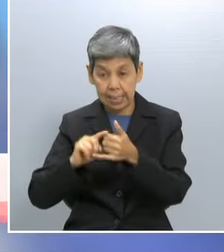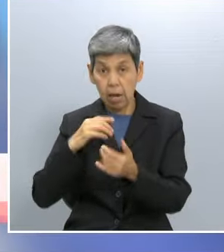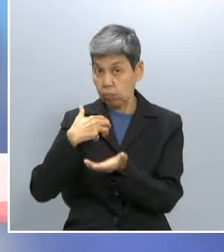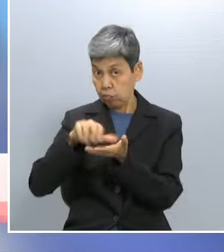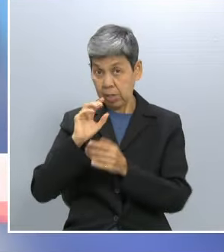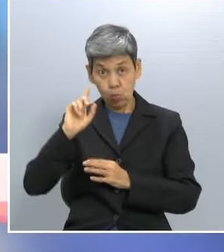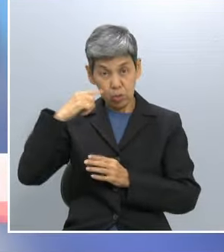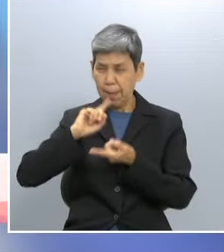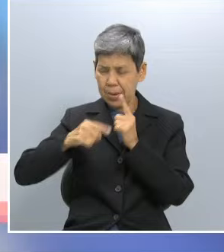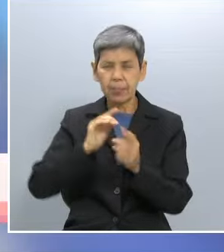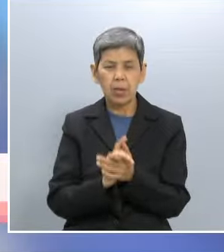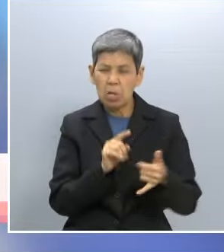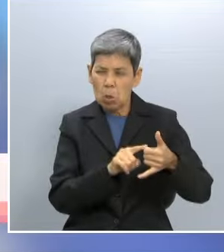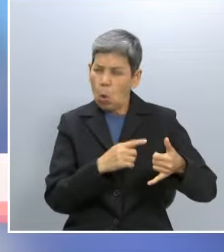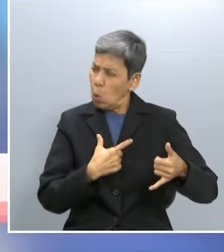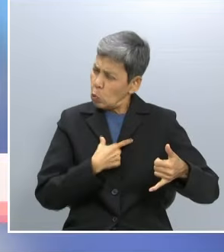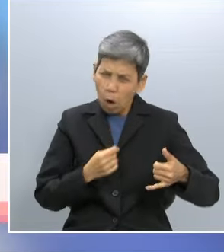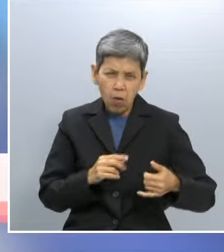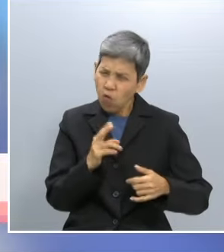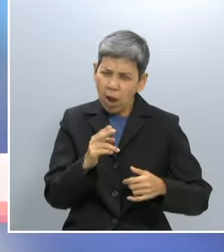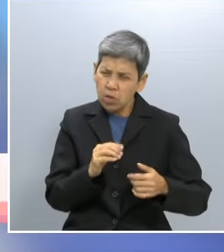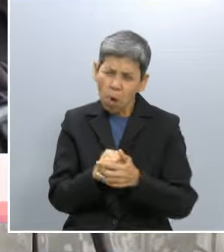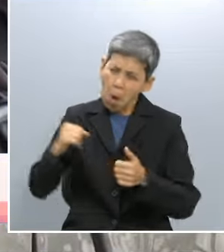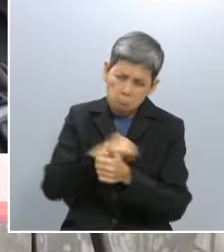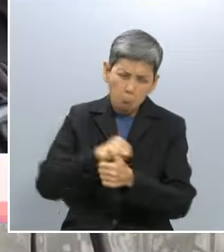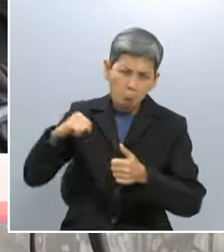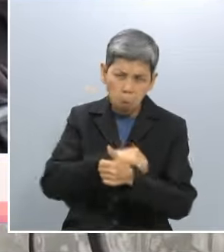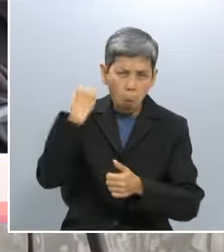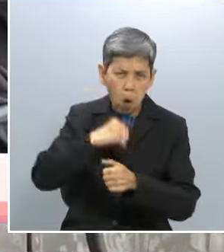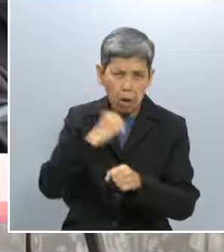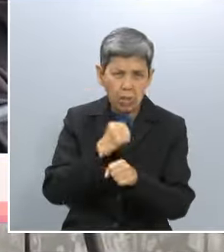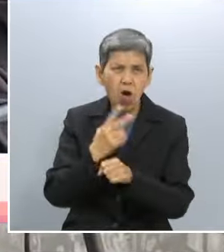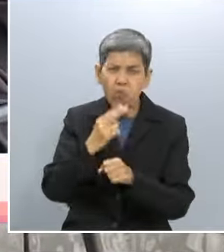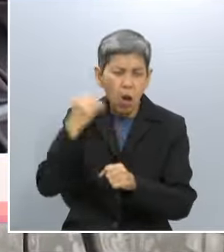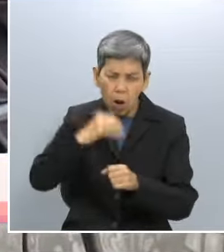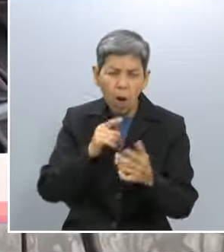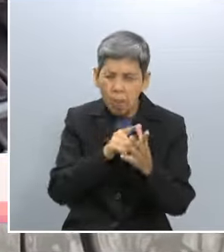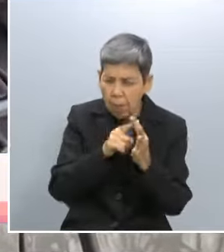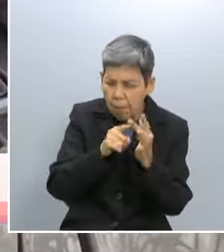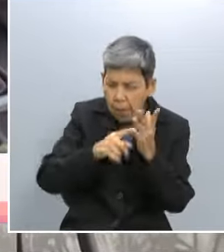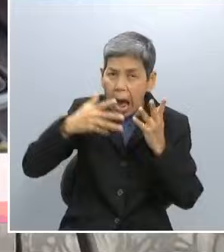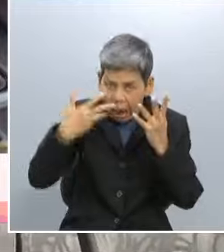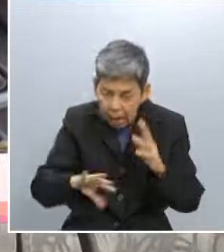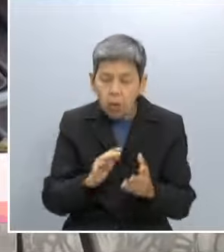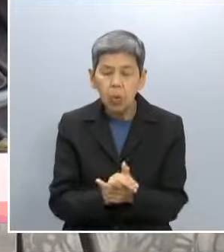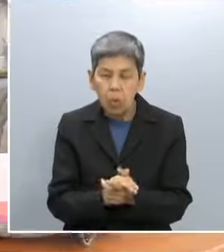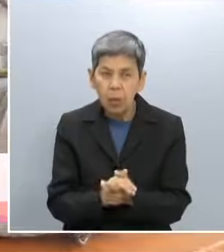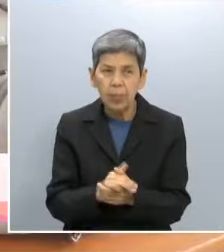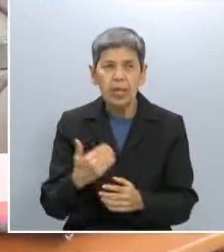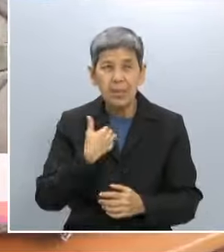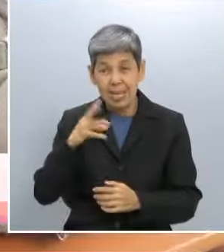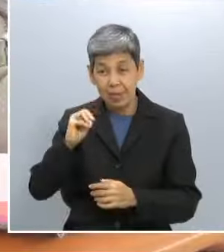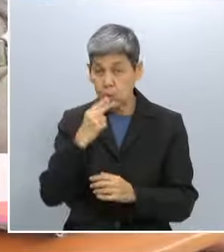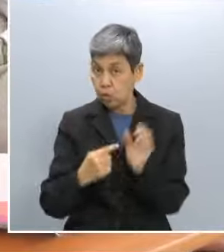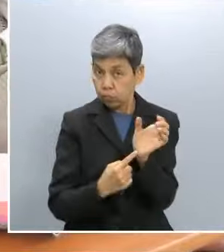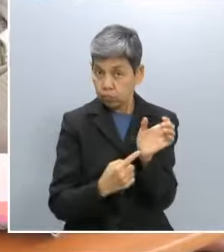าทอยเป็นคนที่ชอบทำร้ายร่างกายแฟนมาโดยตลอดแล้วก็ทำร้ายแฟนมาหลายคนด้วยคือมิ้นเอาแช